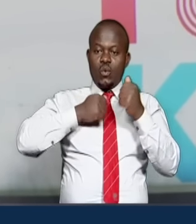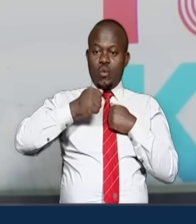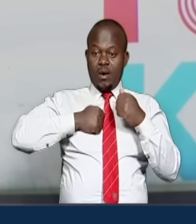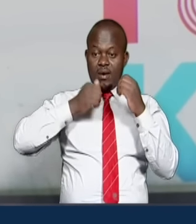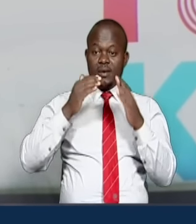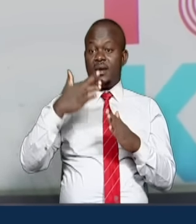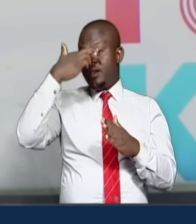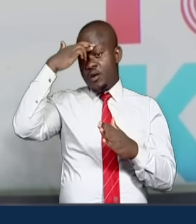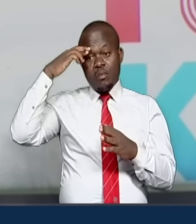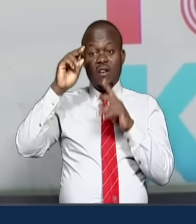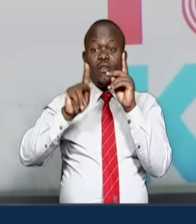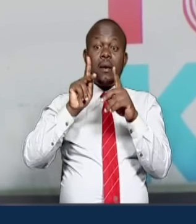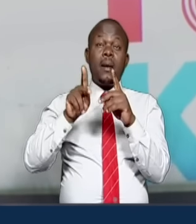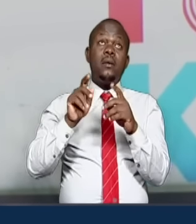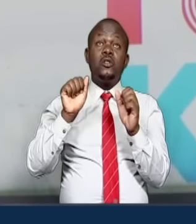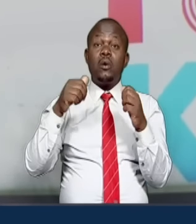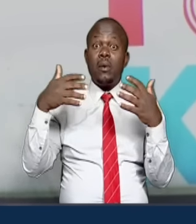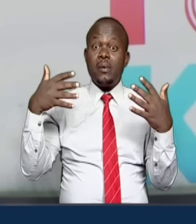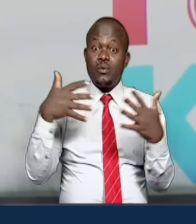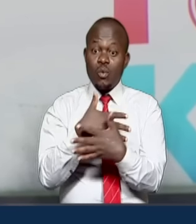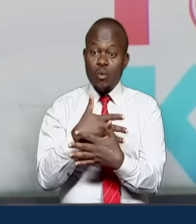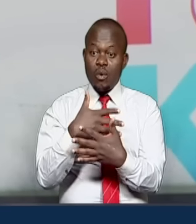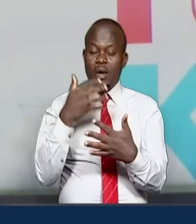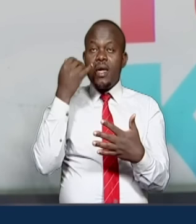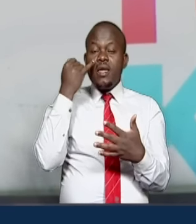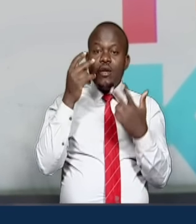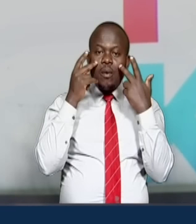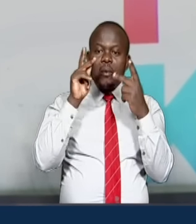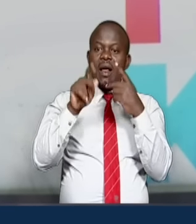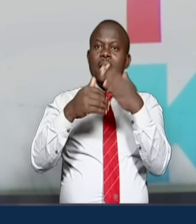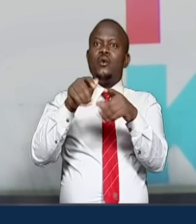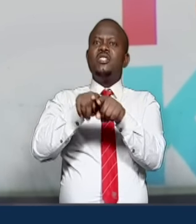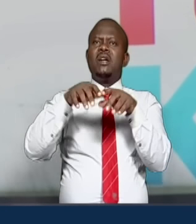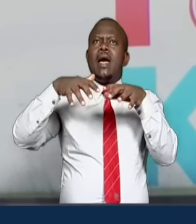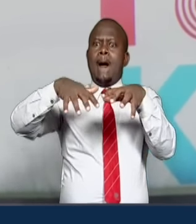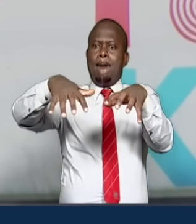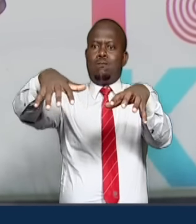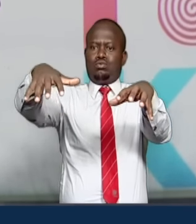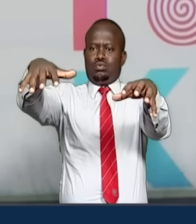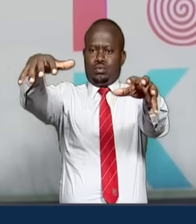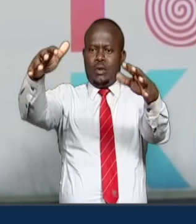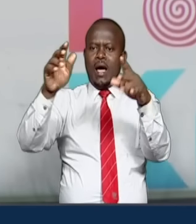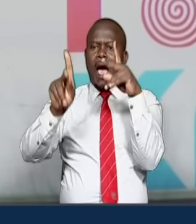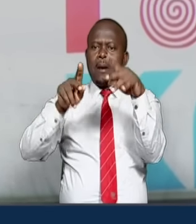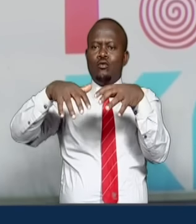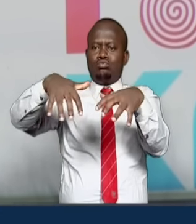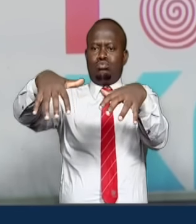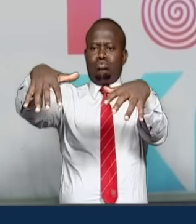niyo mpamvu abantu benshi bigomba kuba batungura iyo babona abantu mungana mutya n'ahandi mungana